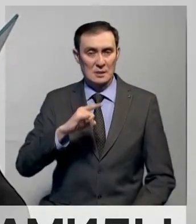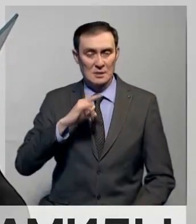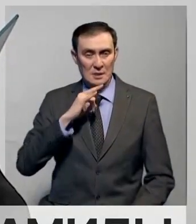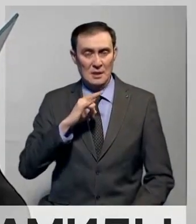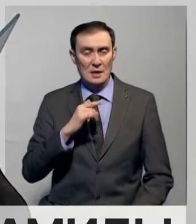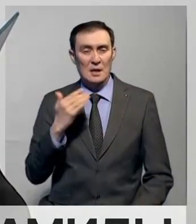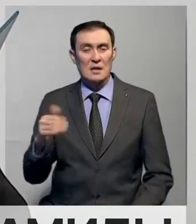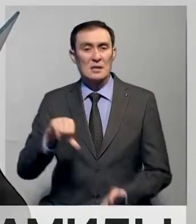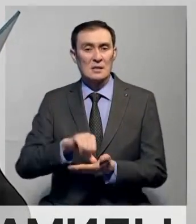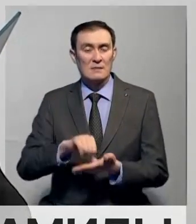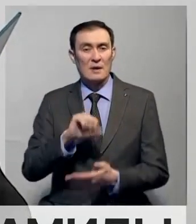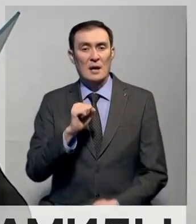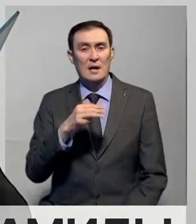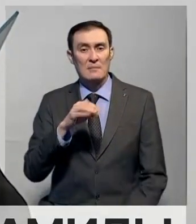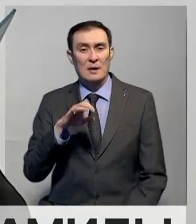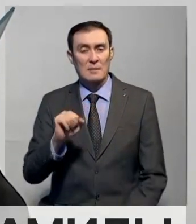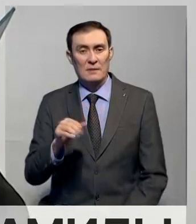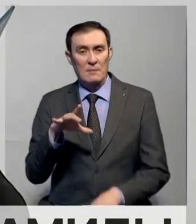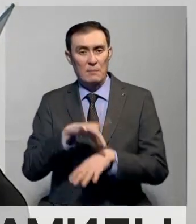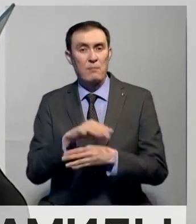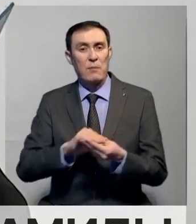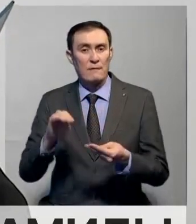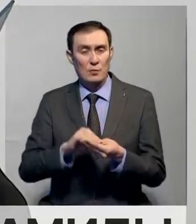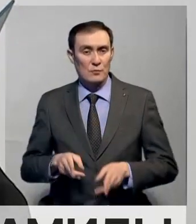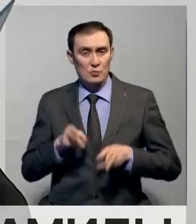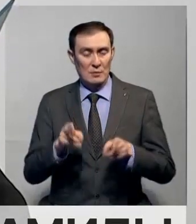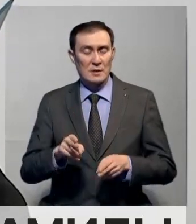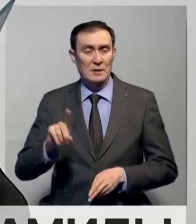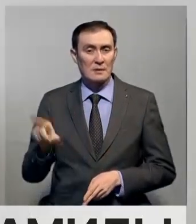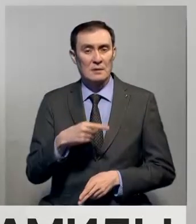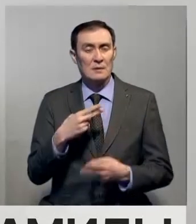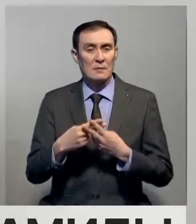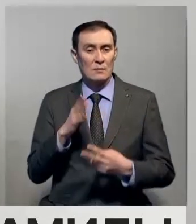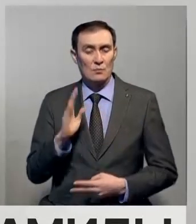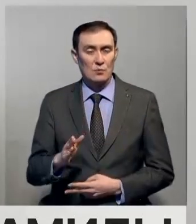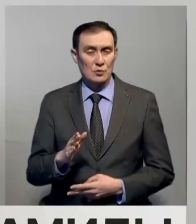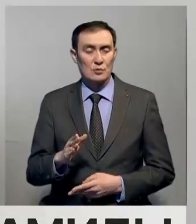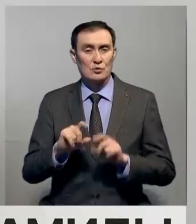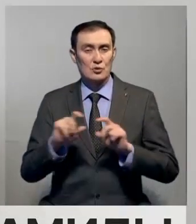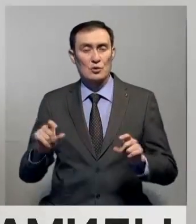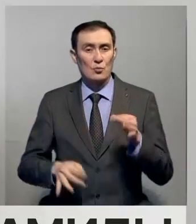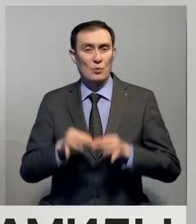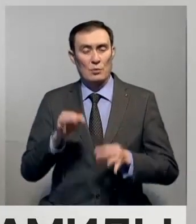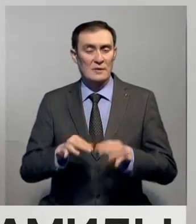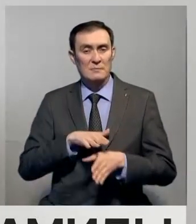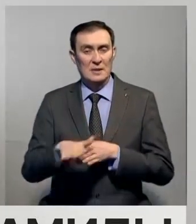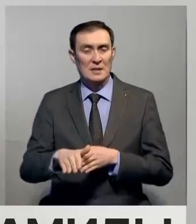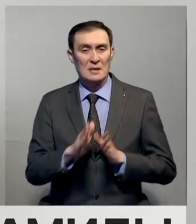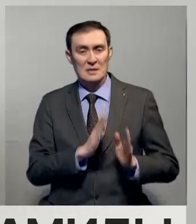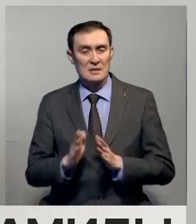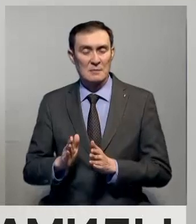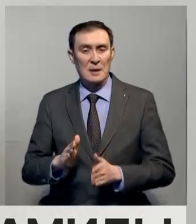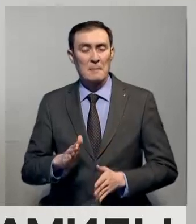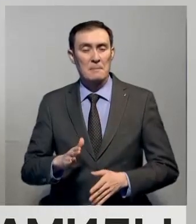признать действия хаимахаммеда борисциде в преступления местом отбывания наказания назначить учреждения уголовной исполнительной системы